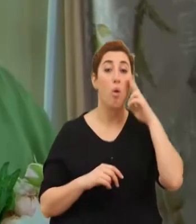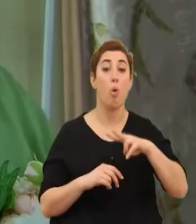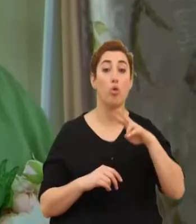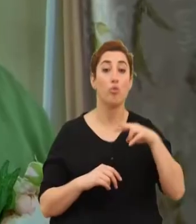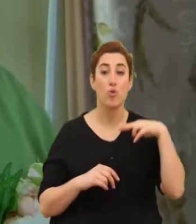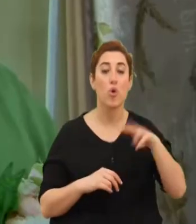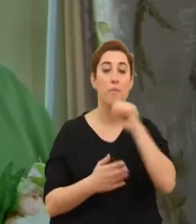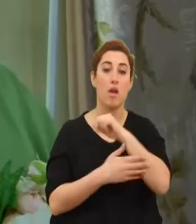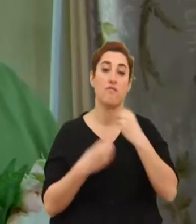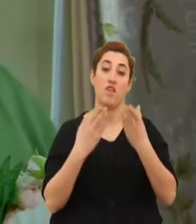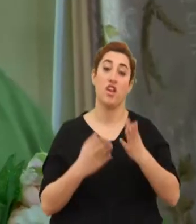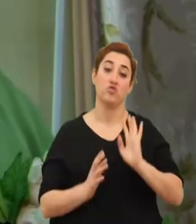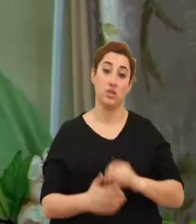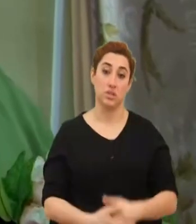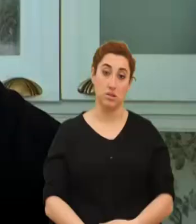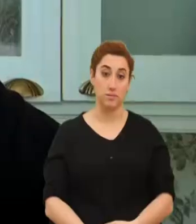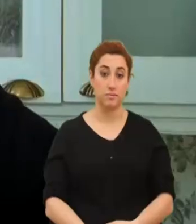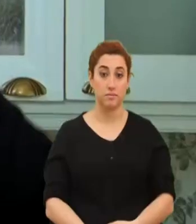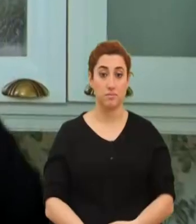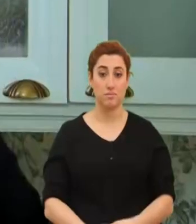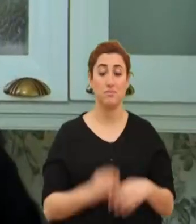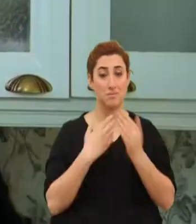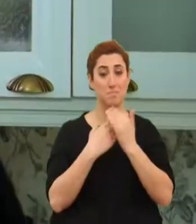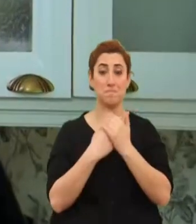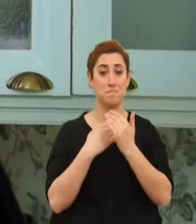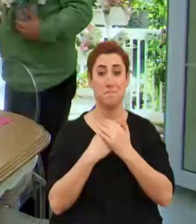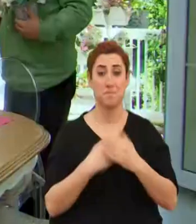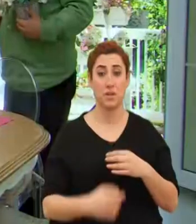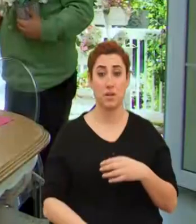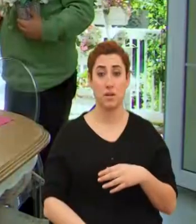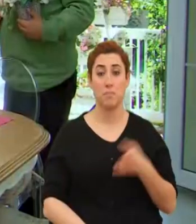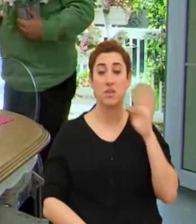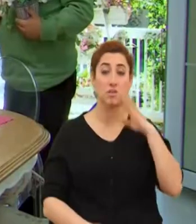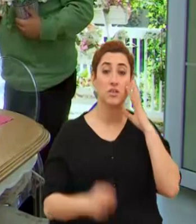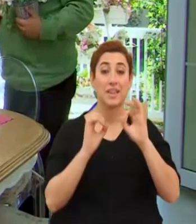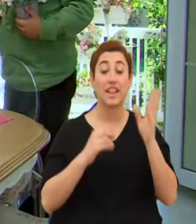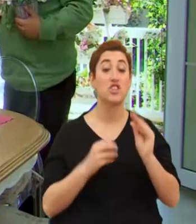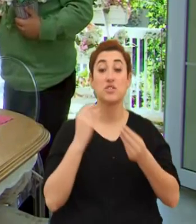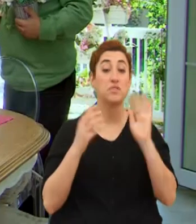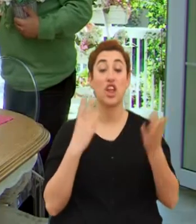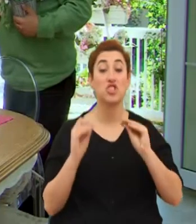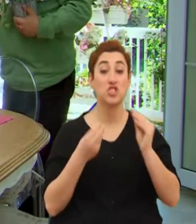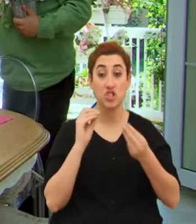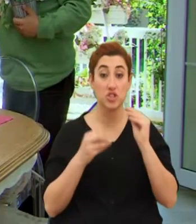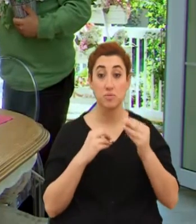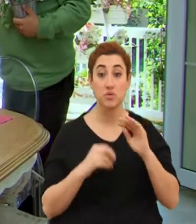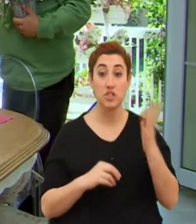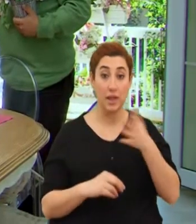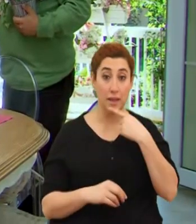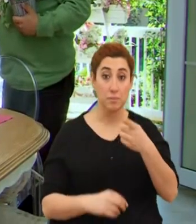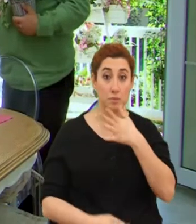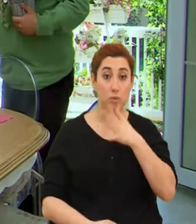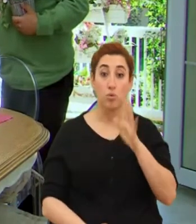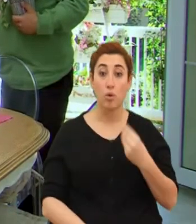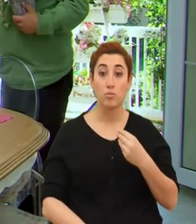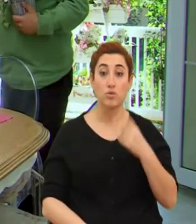tarafa gitmesine yardımcı olmuş olursun yani. Anam. Başka bu çikaplarda neler çıkmış, neler çıkmış. Ne demiş çikap biliyor